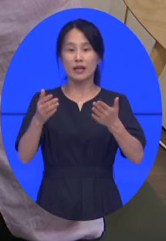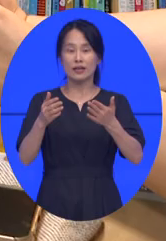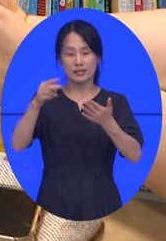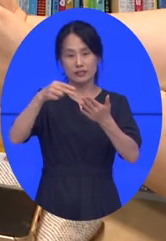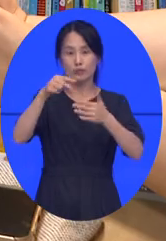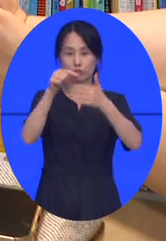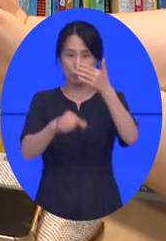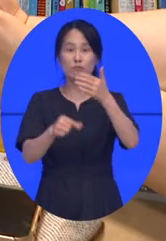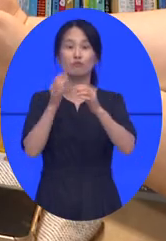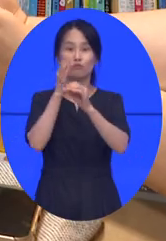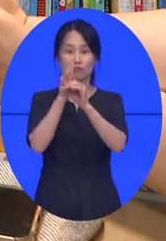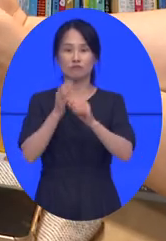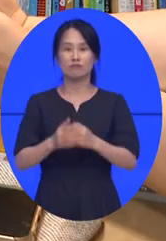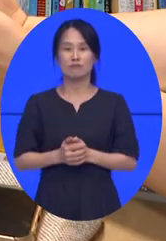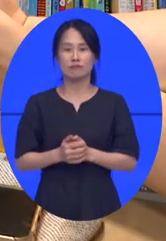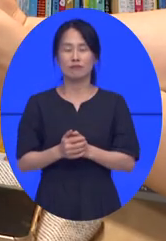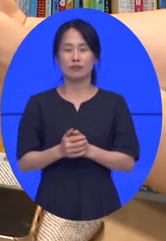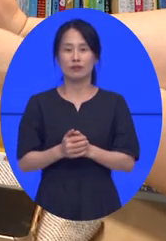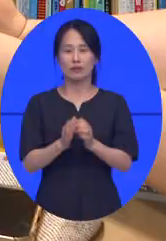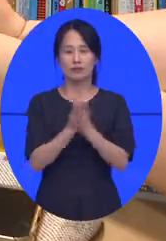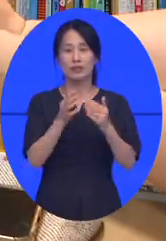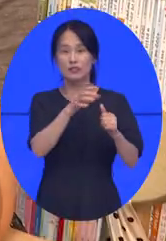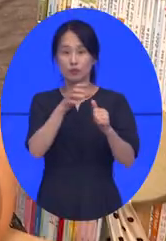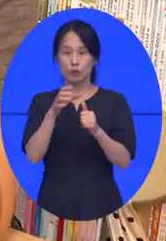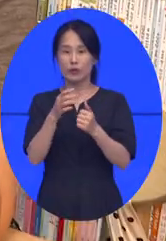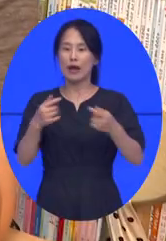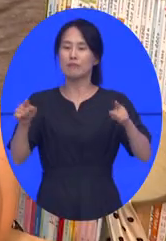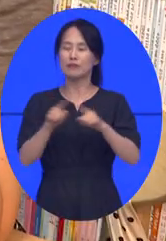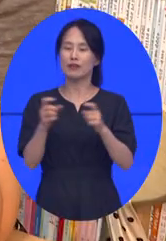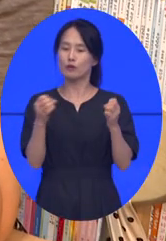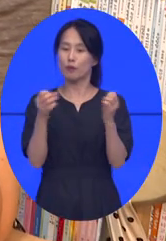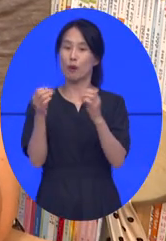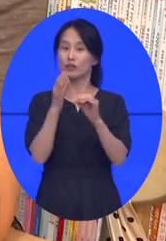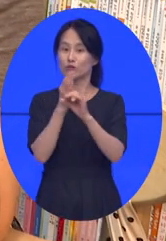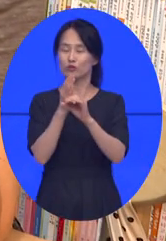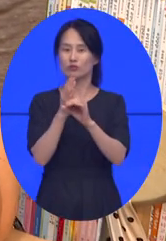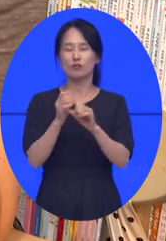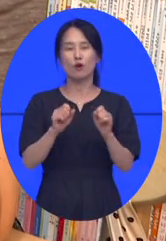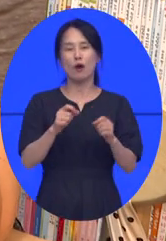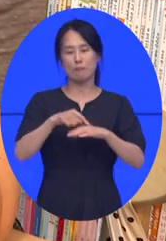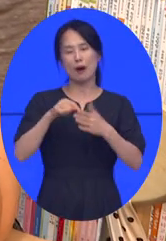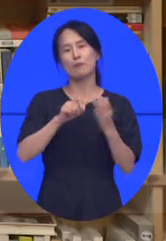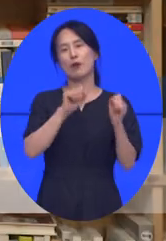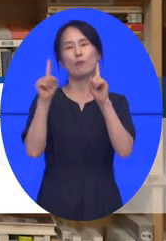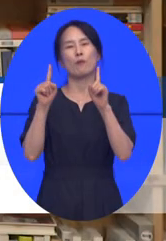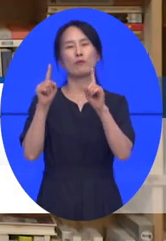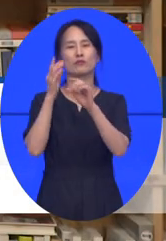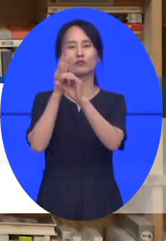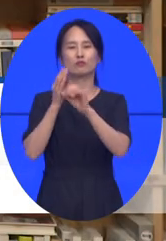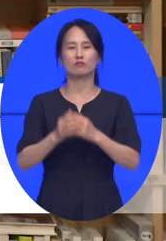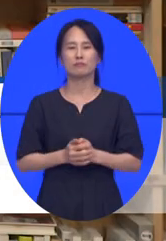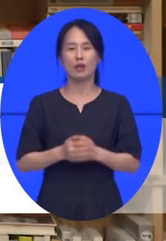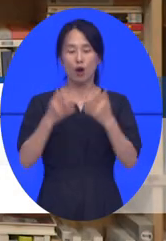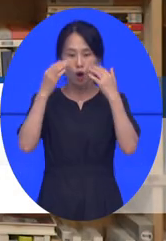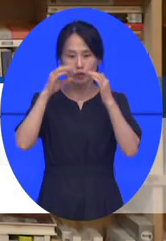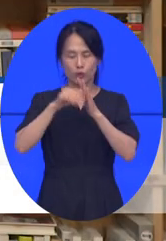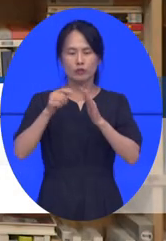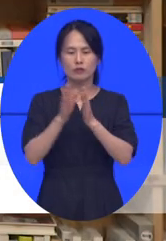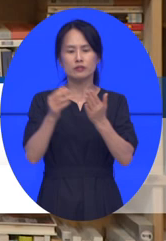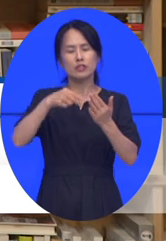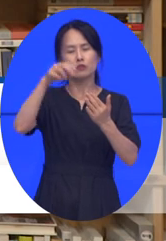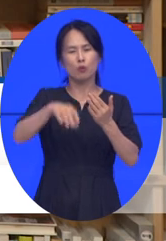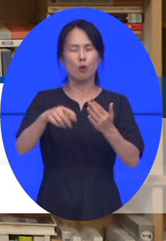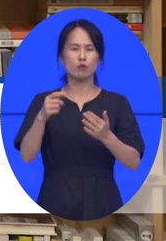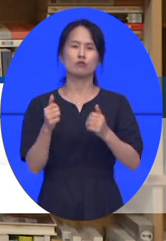프로그램도 한창입니다. 책을 매개로 함께 소소한 이야기를 나누면서 힐링하는 시간입니다. 더울 때는 도서관이 최고인 것